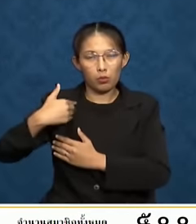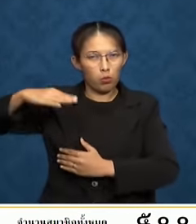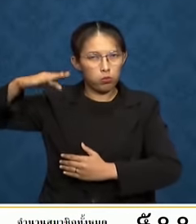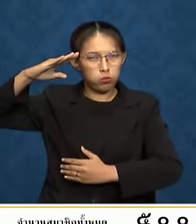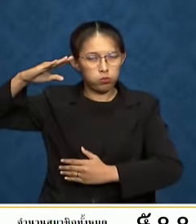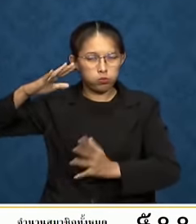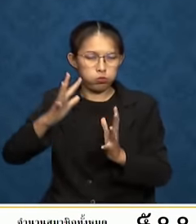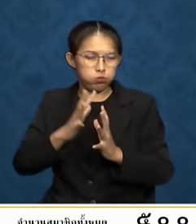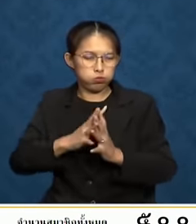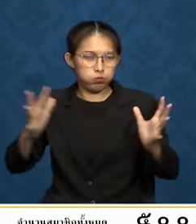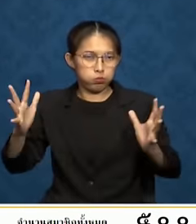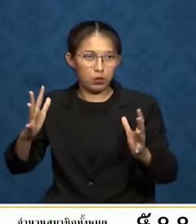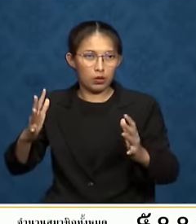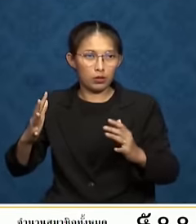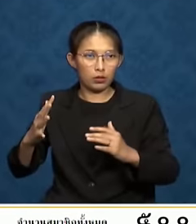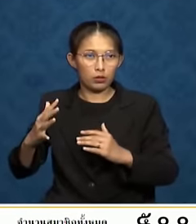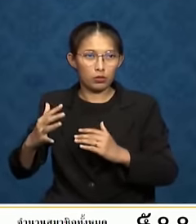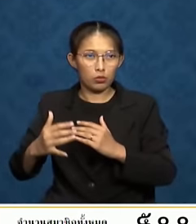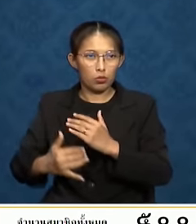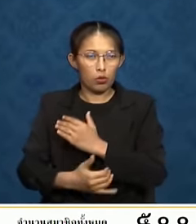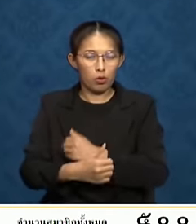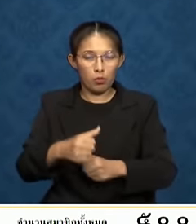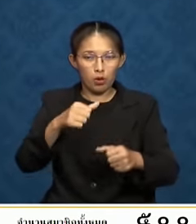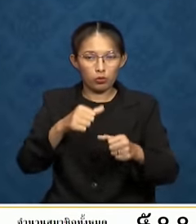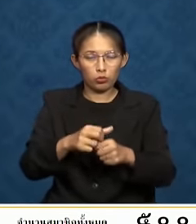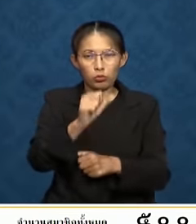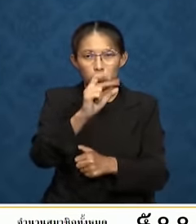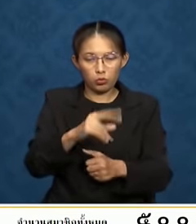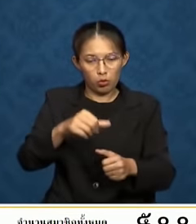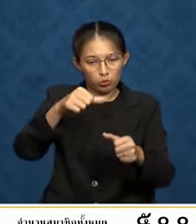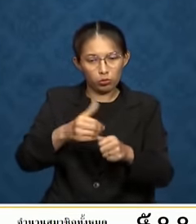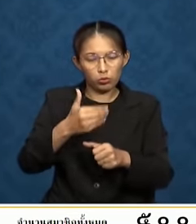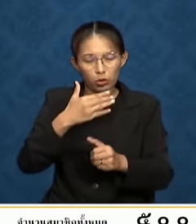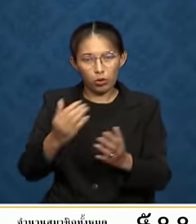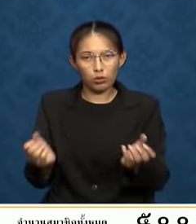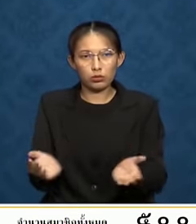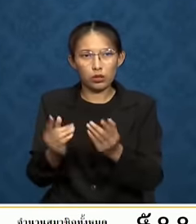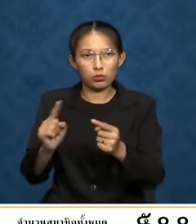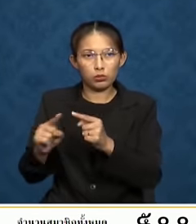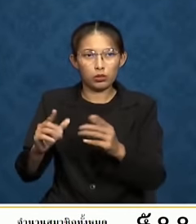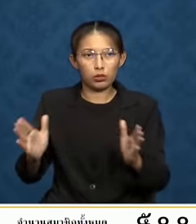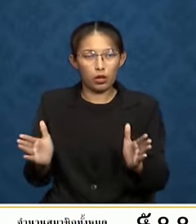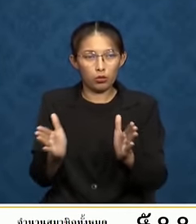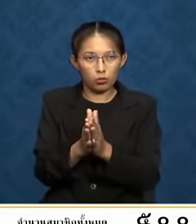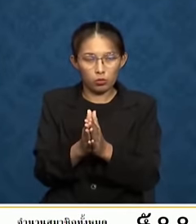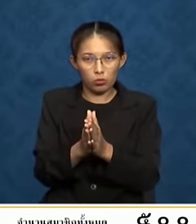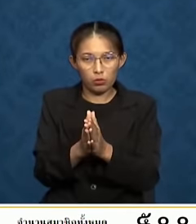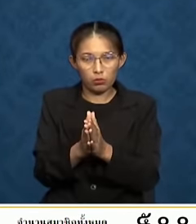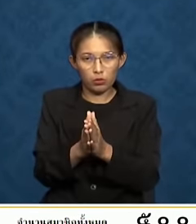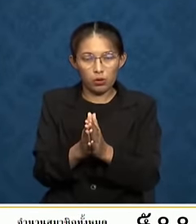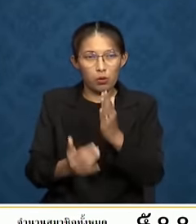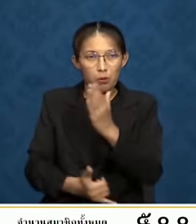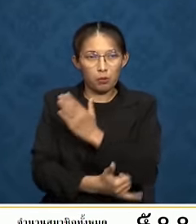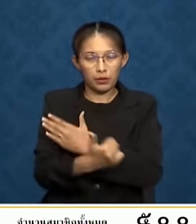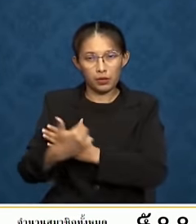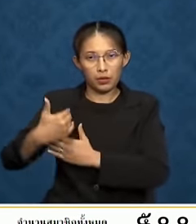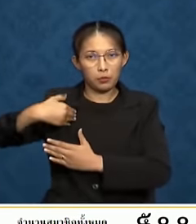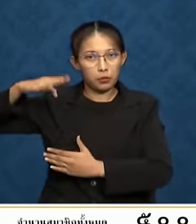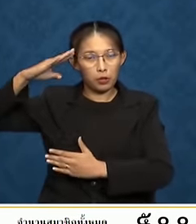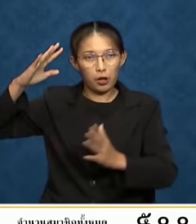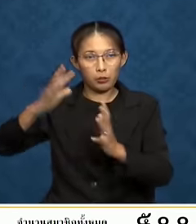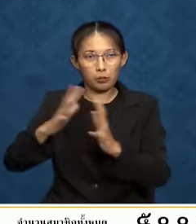ที่สุดประจำการพลสำรองและกองหนุนนี่เขารวมกันนะประเทศที่มีกำลังคนเยอะ